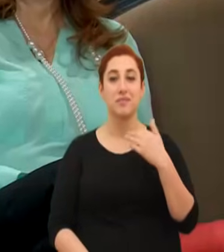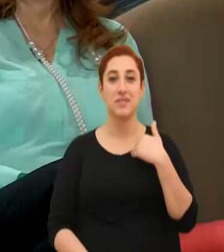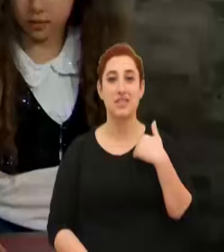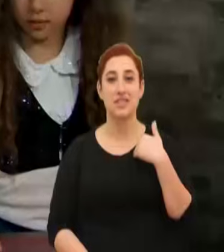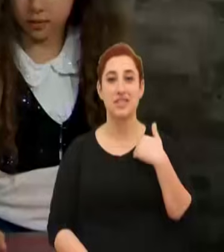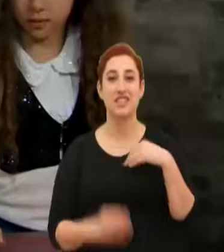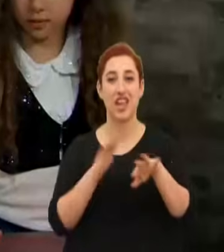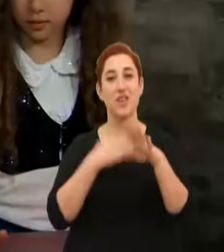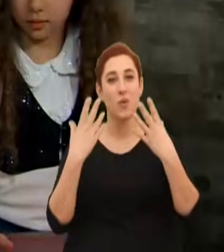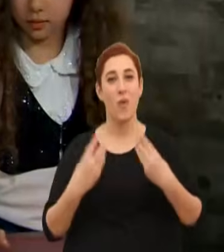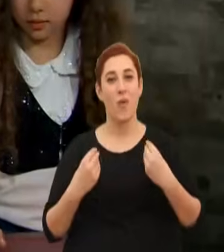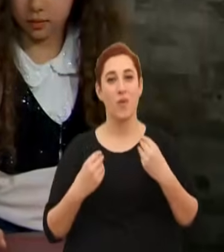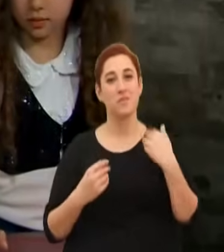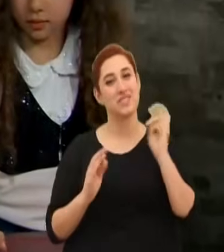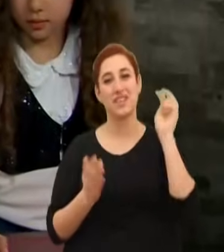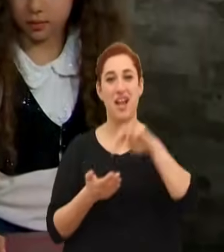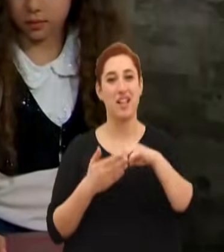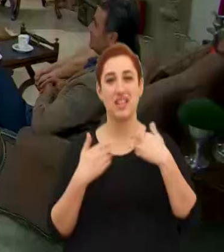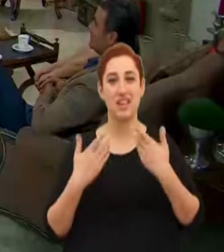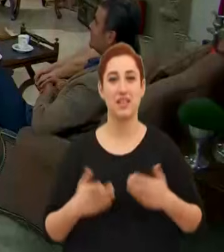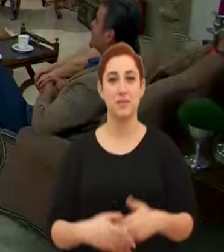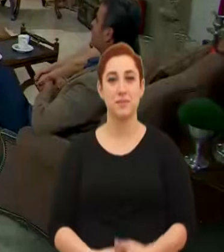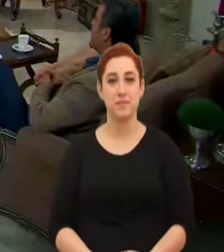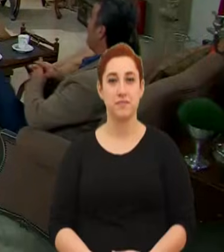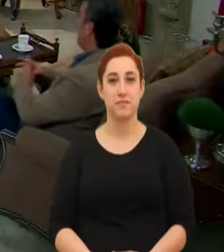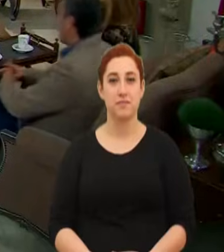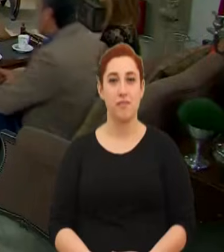Biz geç oldu da kalkalım artık.